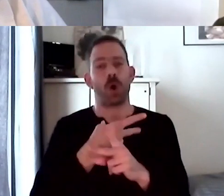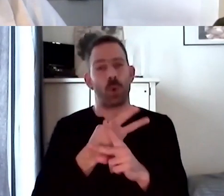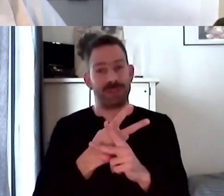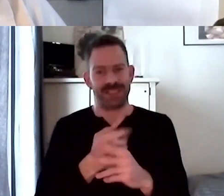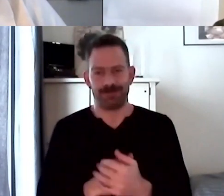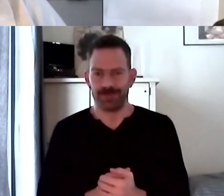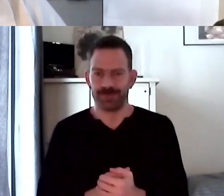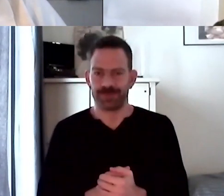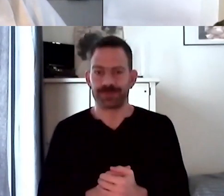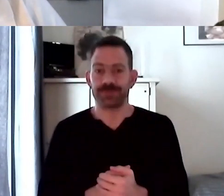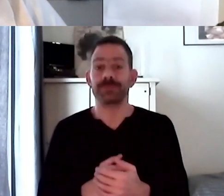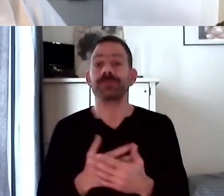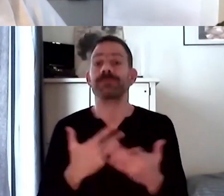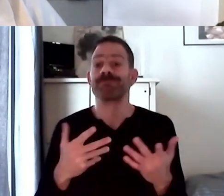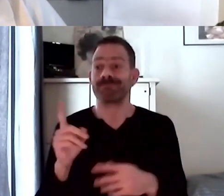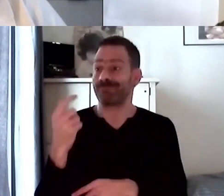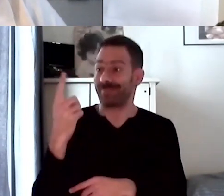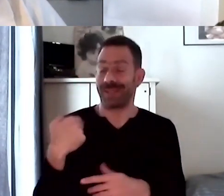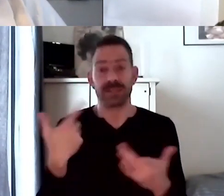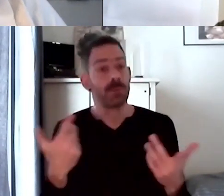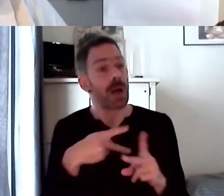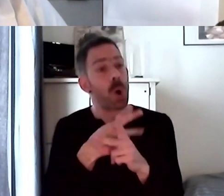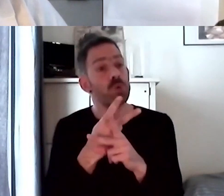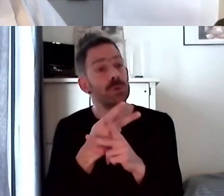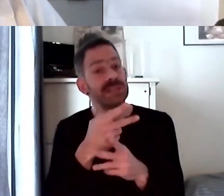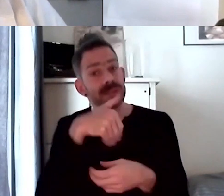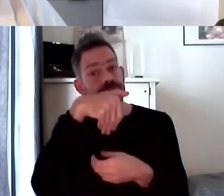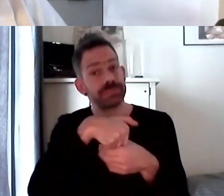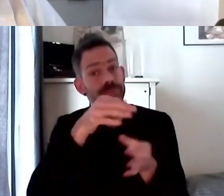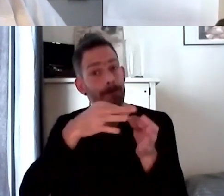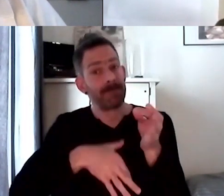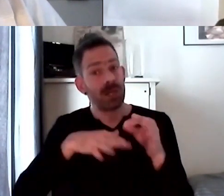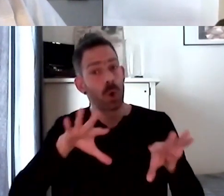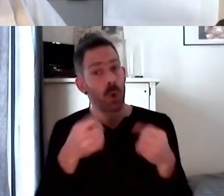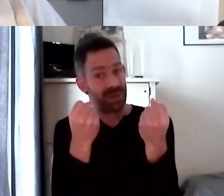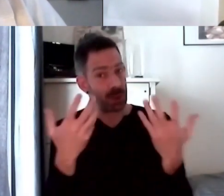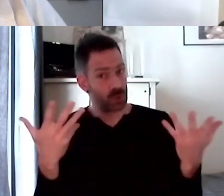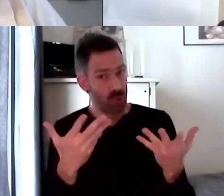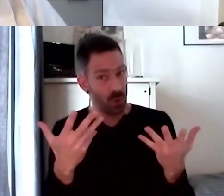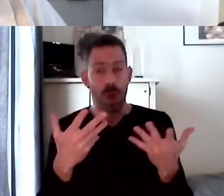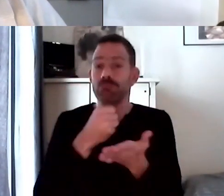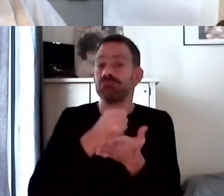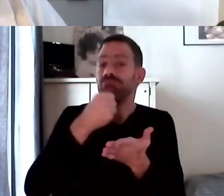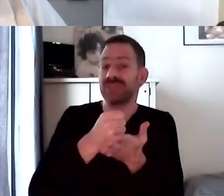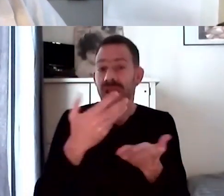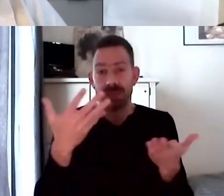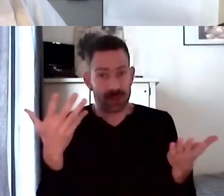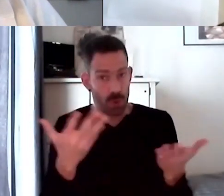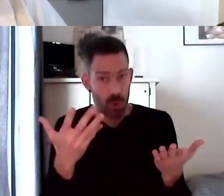Donc, quels sont les outils que vous utilisez? Effectivement, on nous demande quel test utilisez-vous,